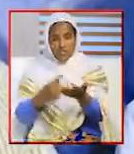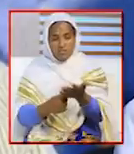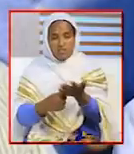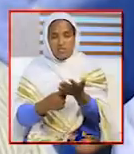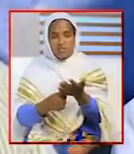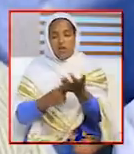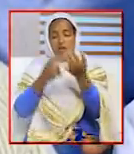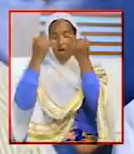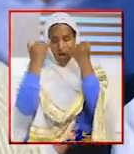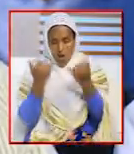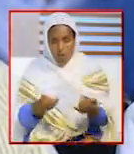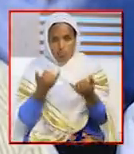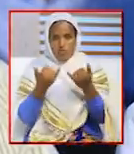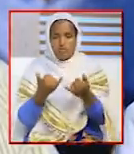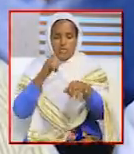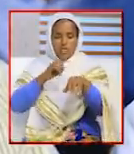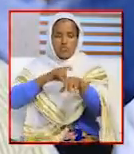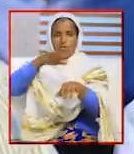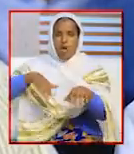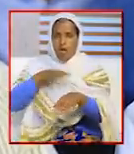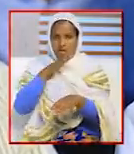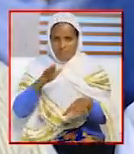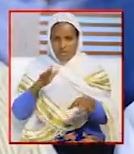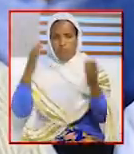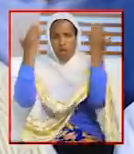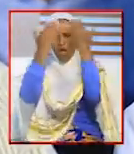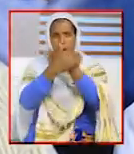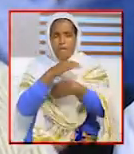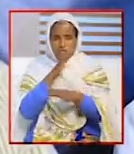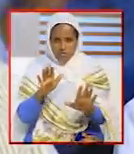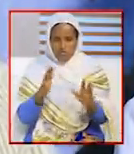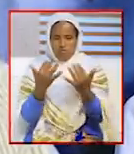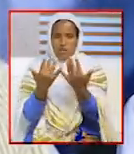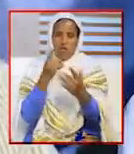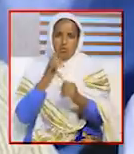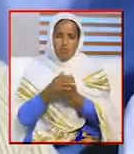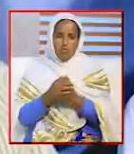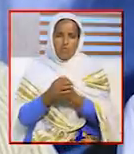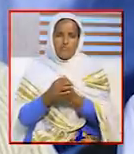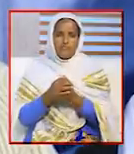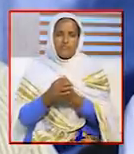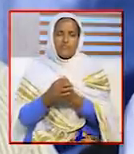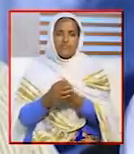ስለዚህ አሁንም አረፈደም አሁንም አልመሸም